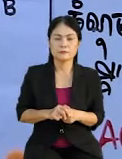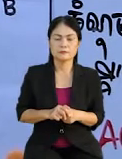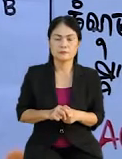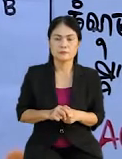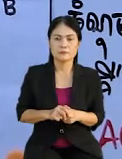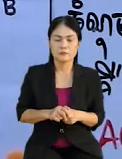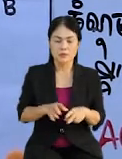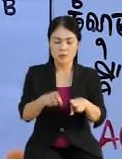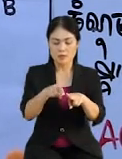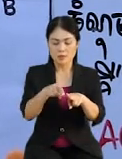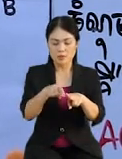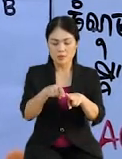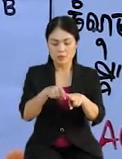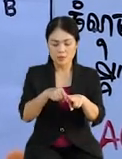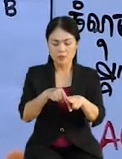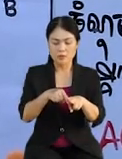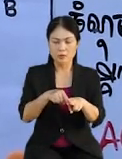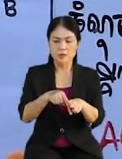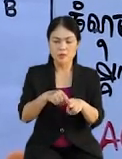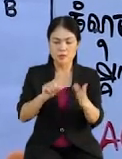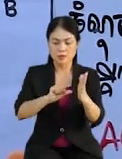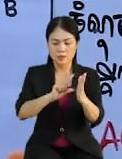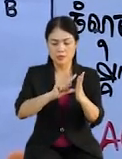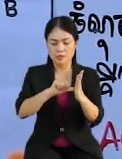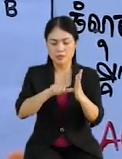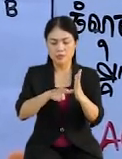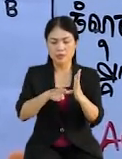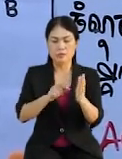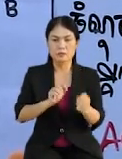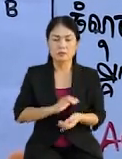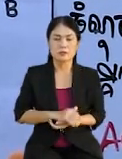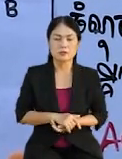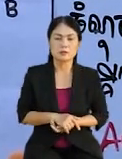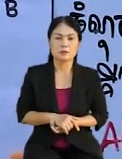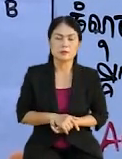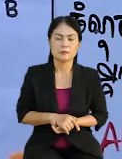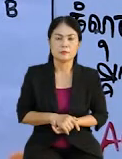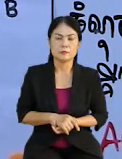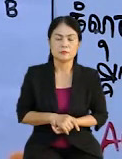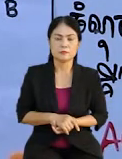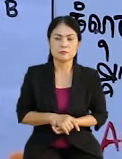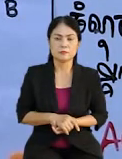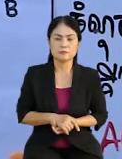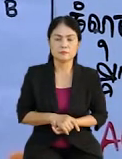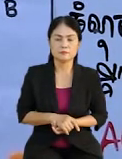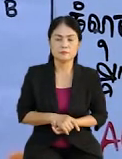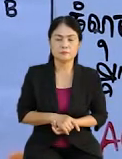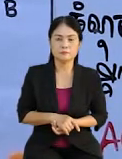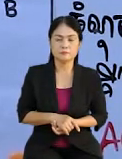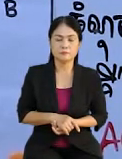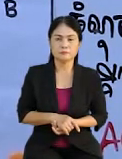bằng toát nâng để chiền